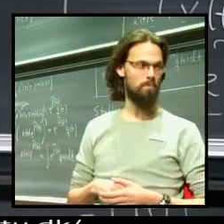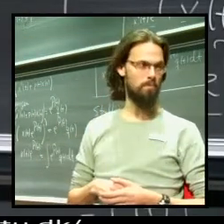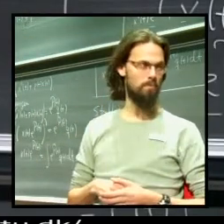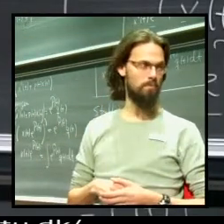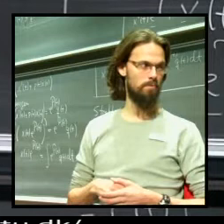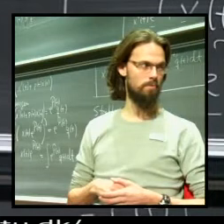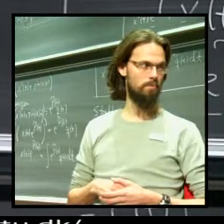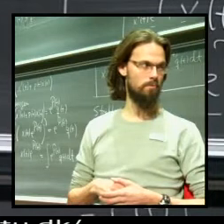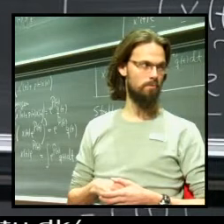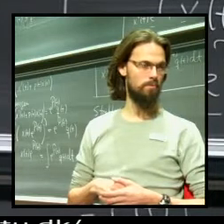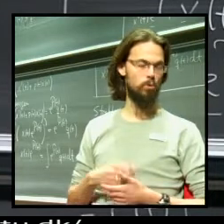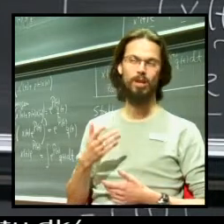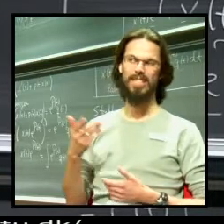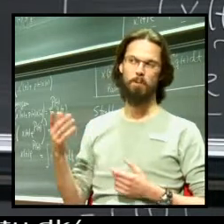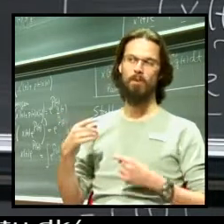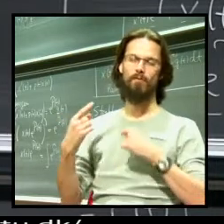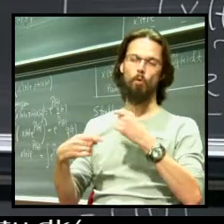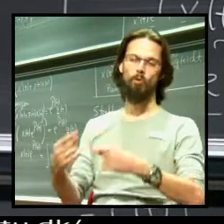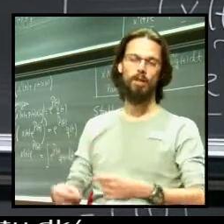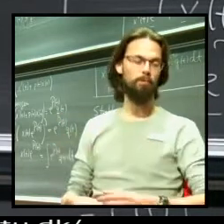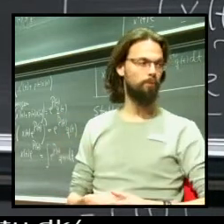eksemplet fortsat.